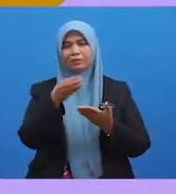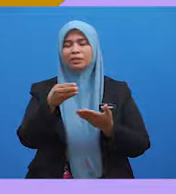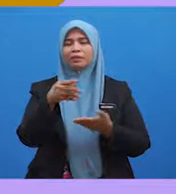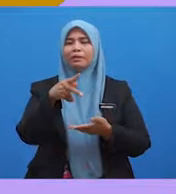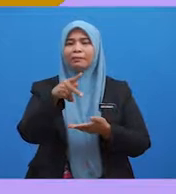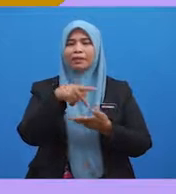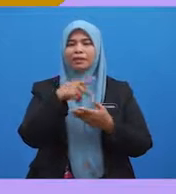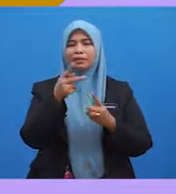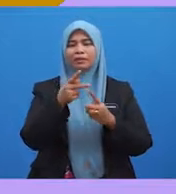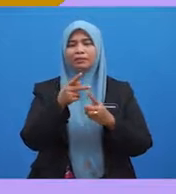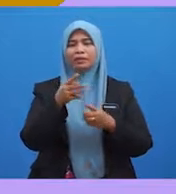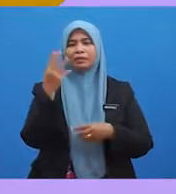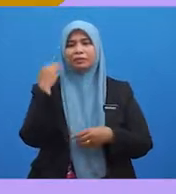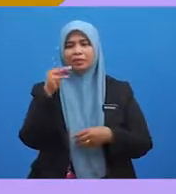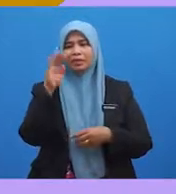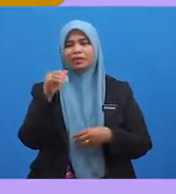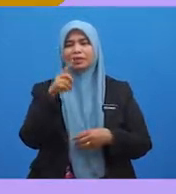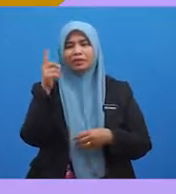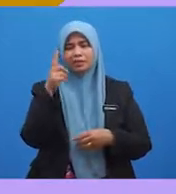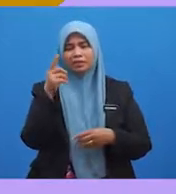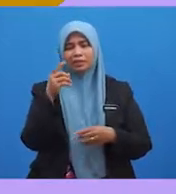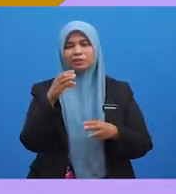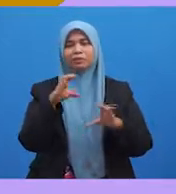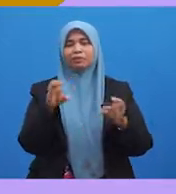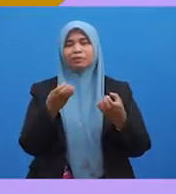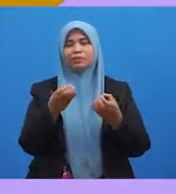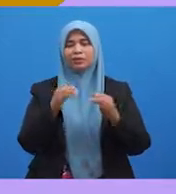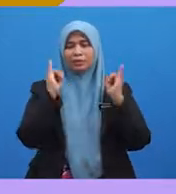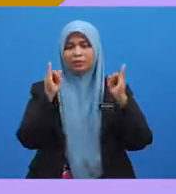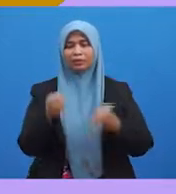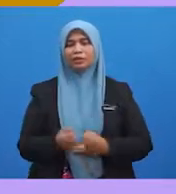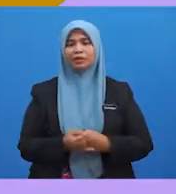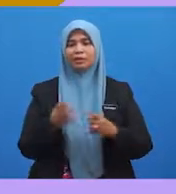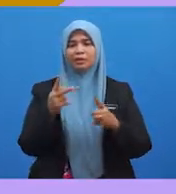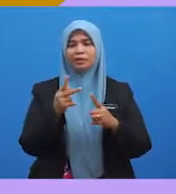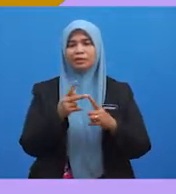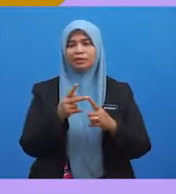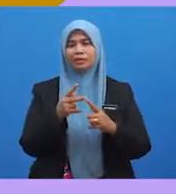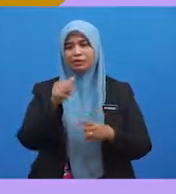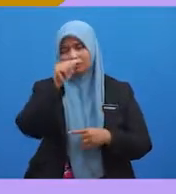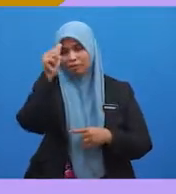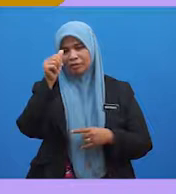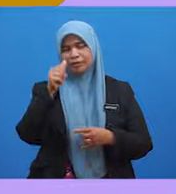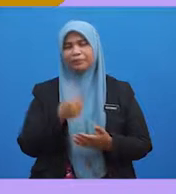memberikan ganjaran kepada mereka yang senantiasa melaksanakan ibadah kepadanya. Murid-murid tidak